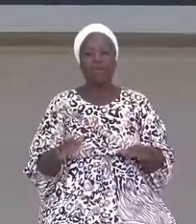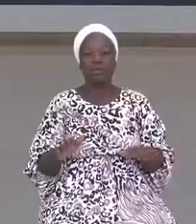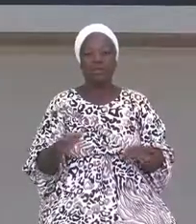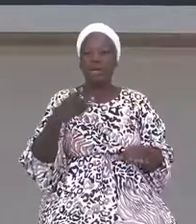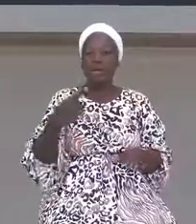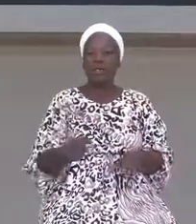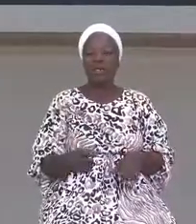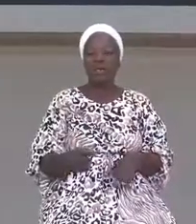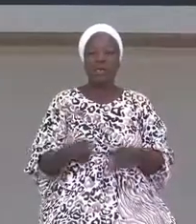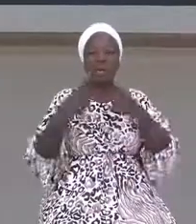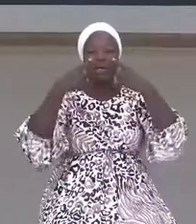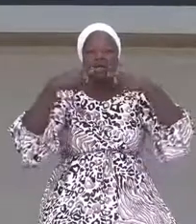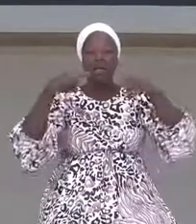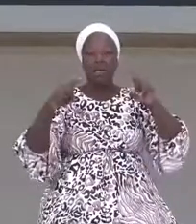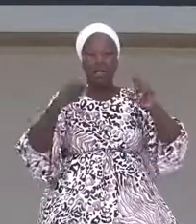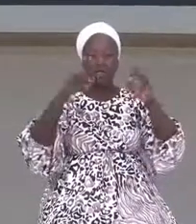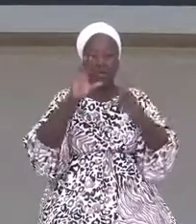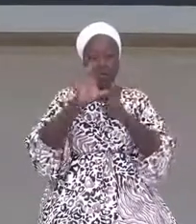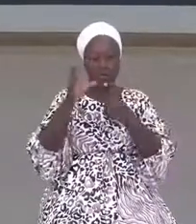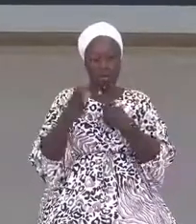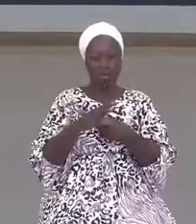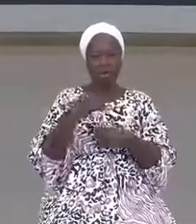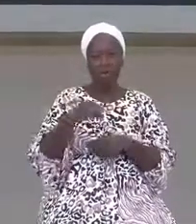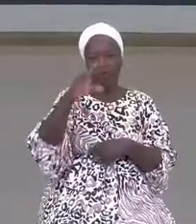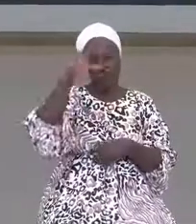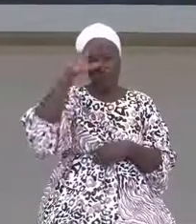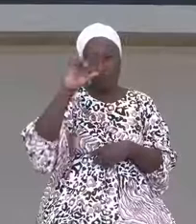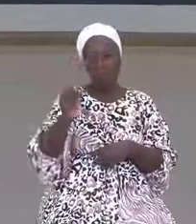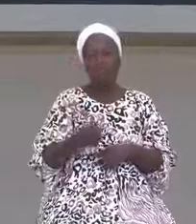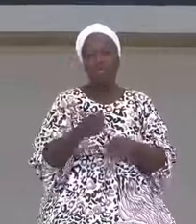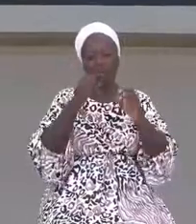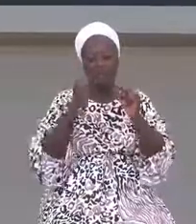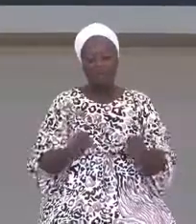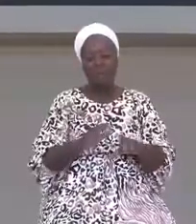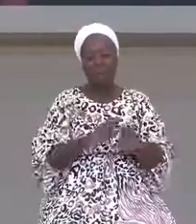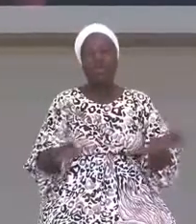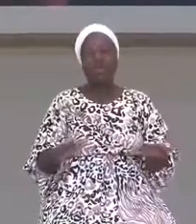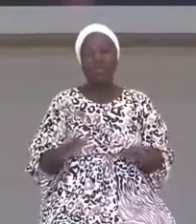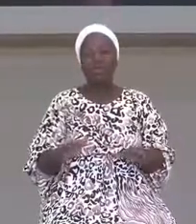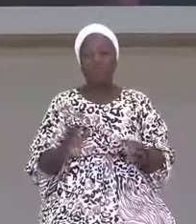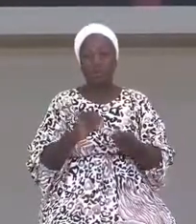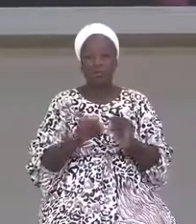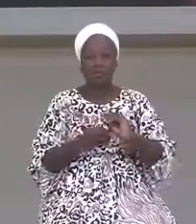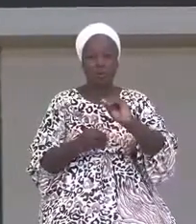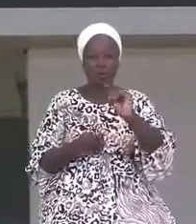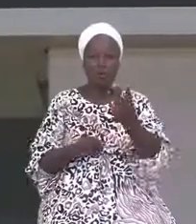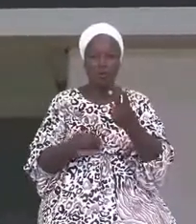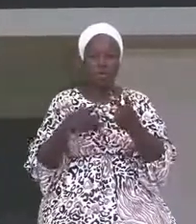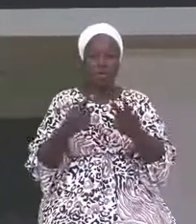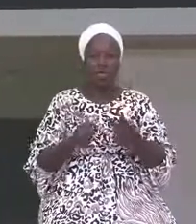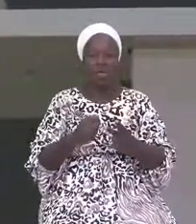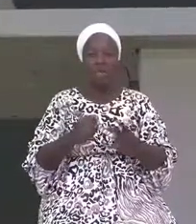condition avérée de l'impuissance de l'homme. Deuxième point, la compréhension